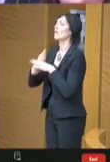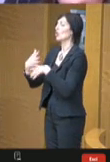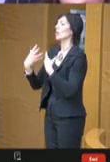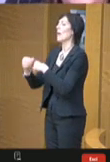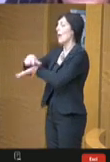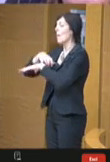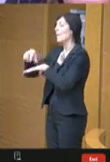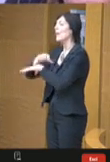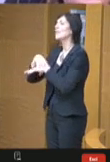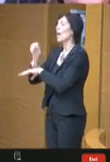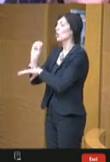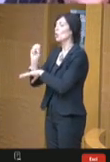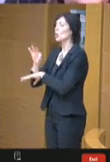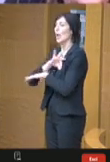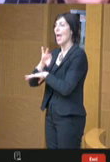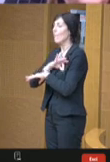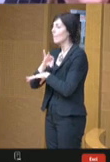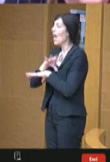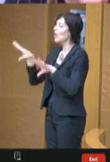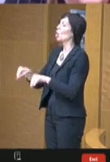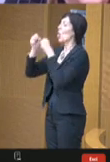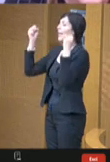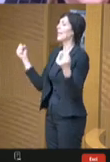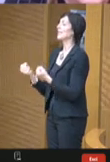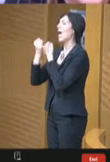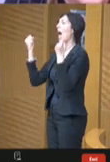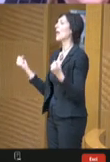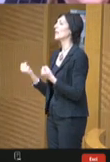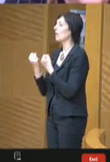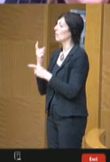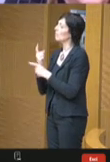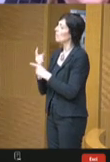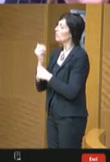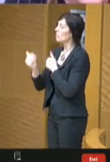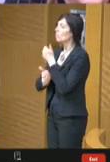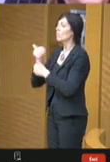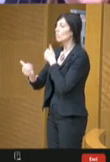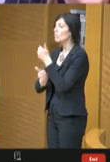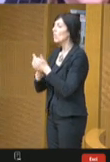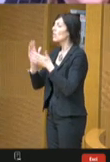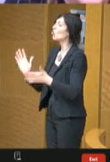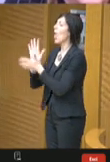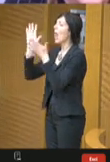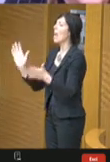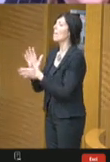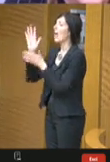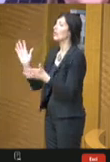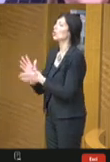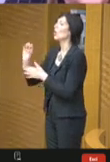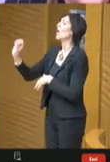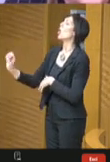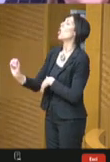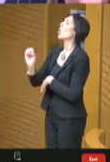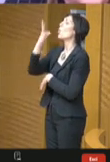dell'Istruzione del Merito l'iniziativa di avviare la celebrazione per il 15°